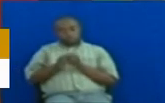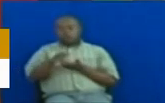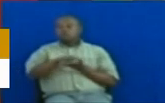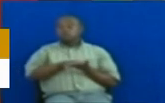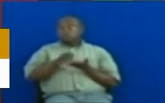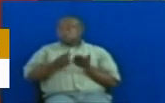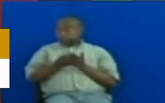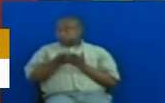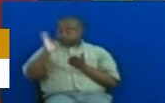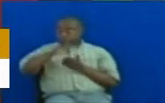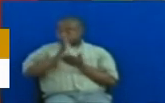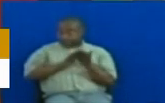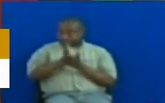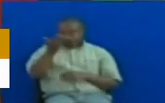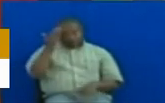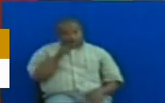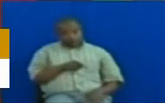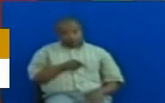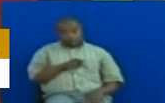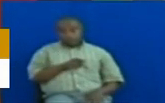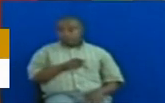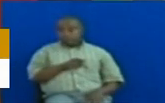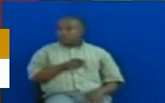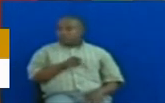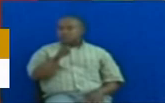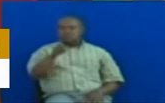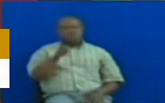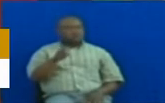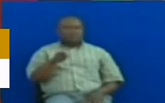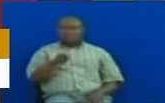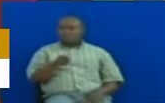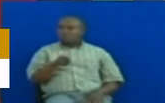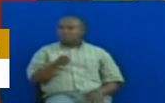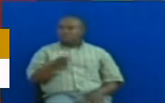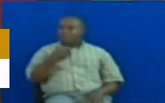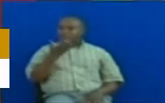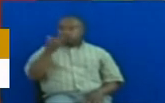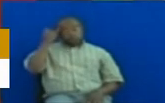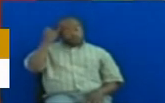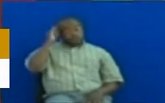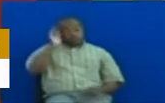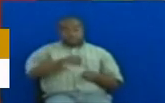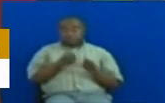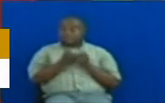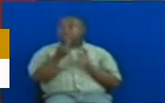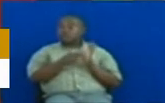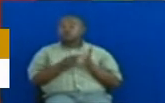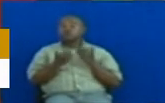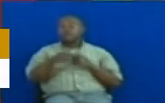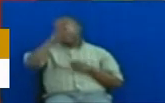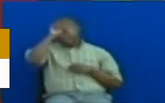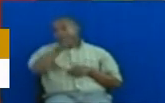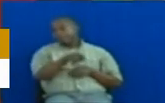kama ilivyo bila kupata commitment. Hatuwezi kutibu hii kwa kanuni, tukamshauri waziri wakati anaunda kanuni. Yes, we can do that kwa sababu